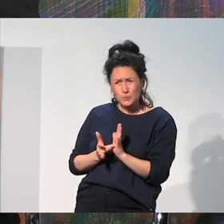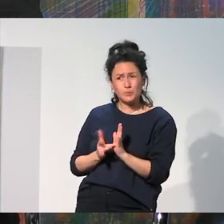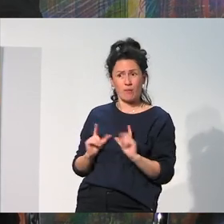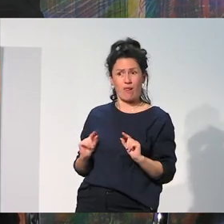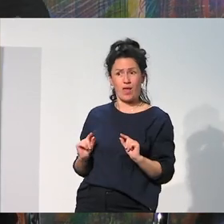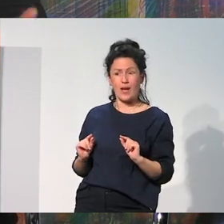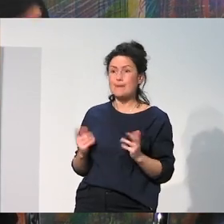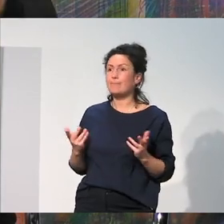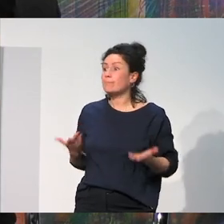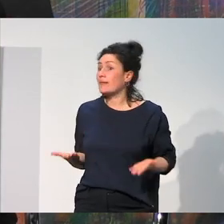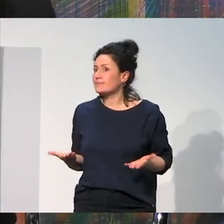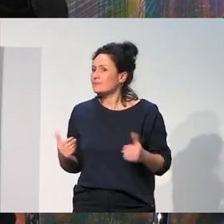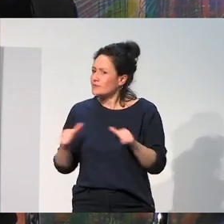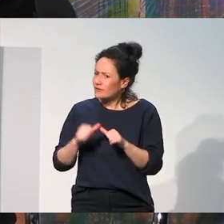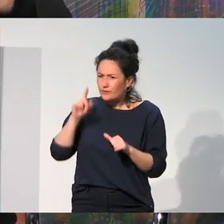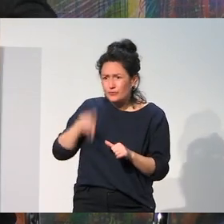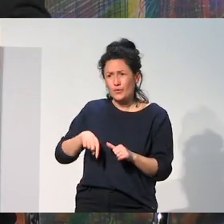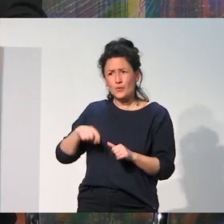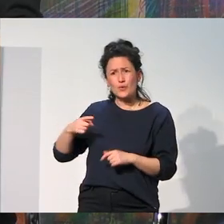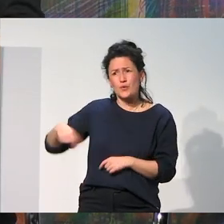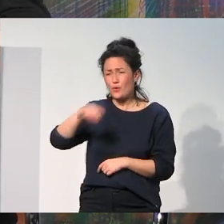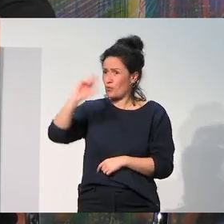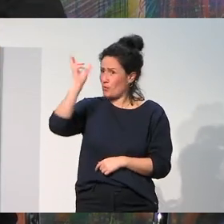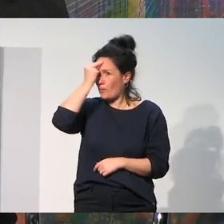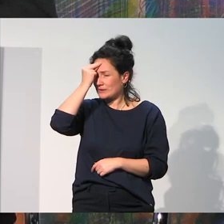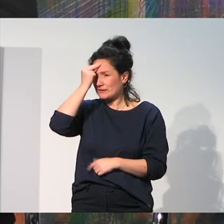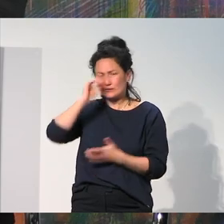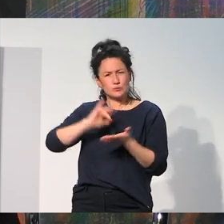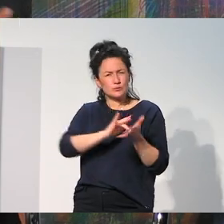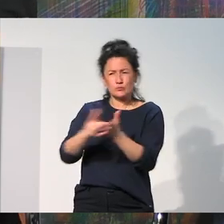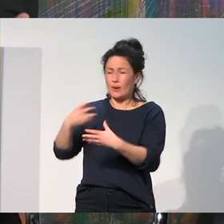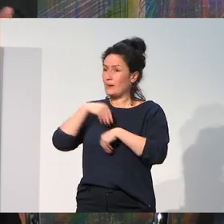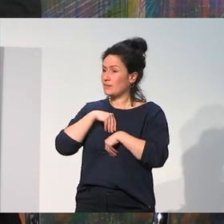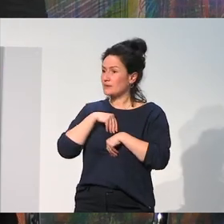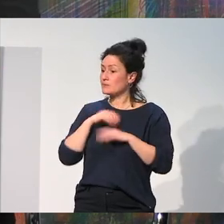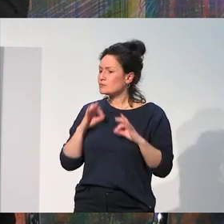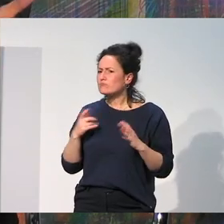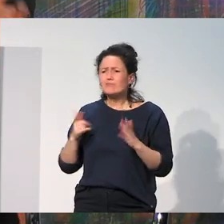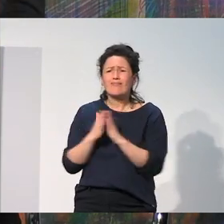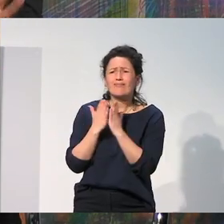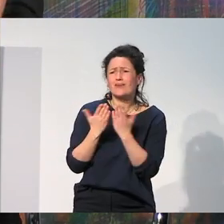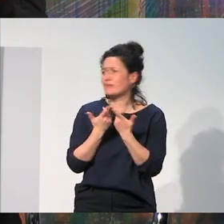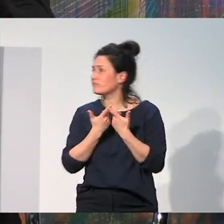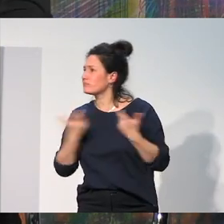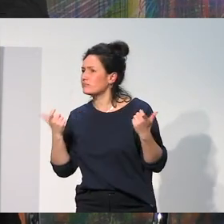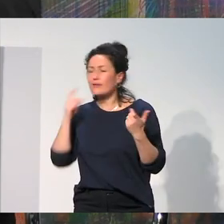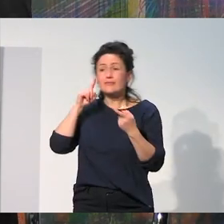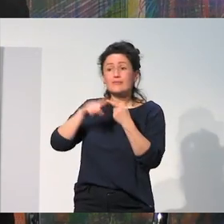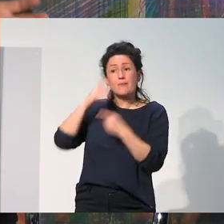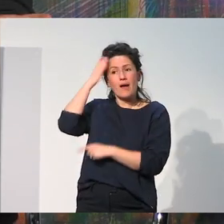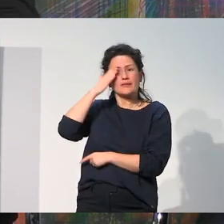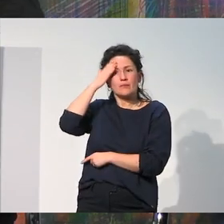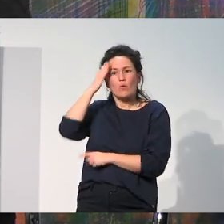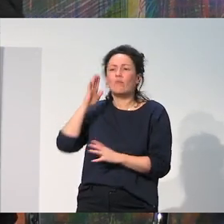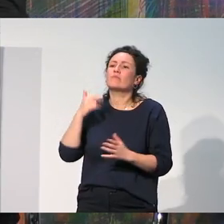faut qu'ils soient... je ne sais pas, il faut qu'ils soient compris et qu'ils passent. Et dans ce flot de littérature sur les animaux, enfin là, je parle modestement, je n'ai